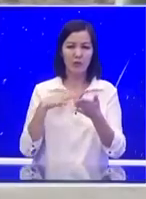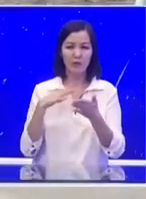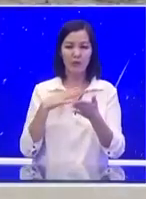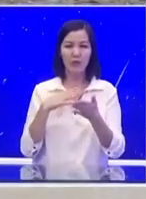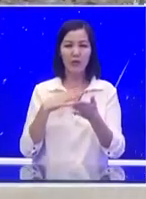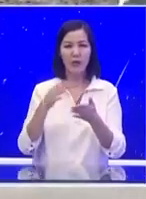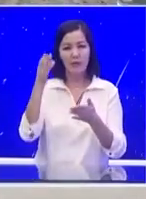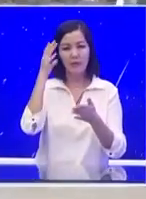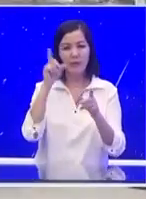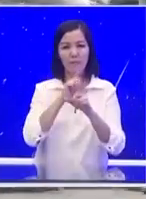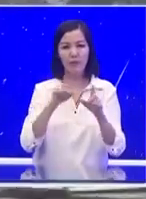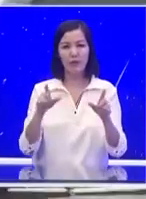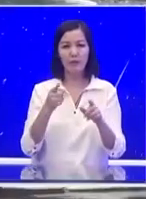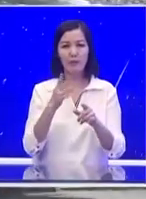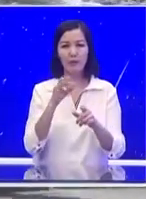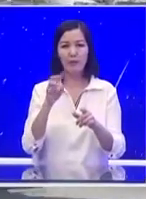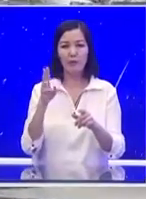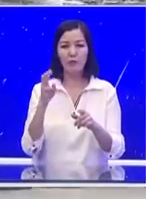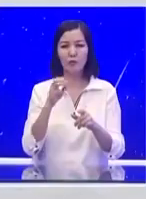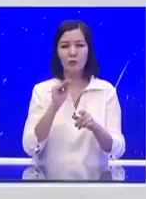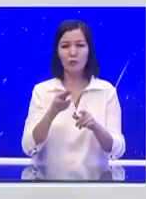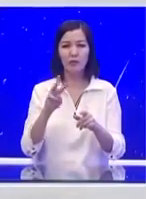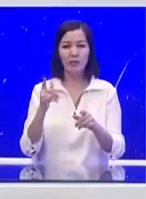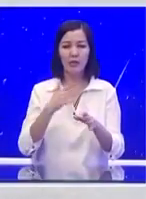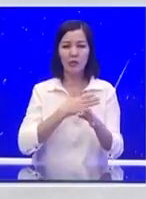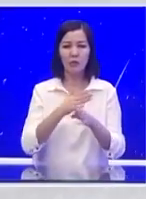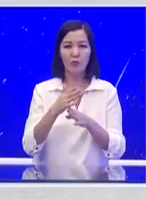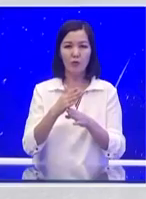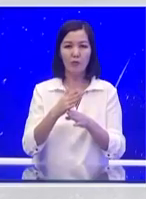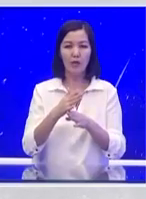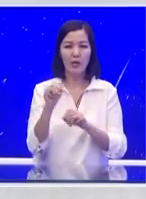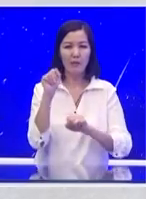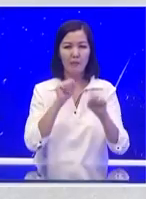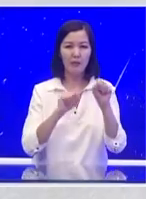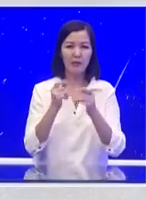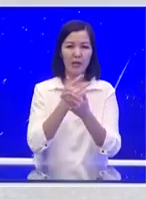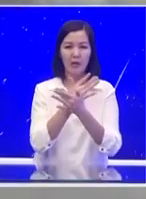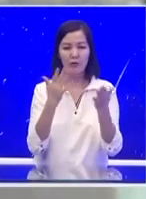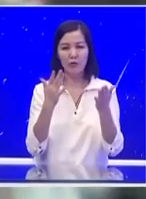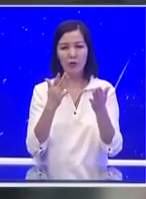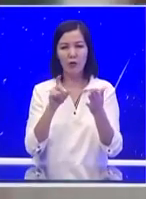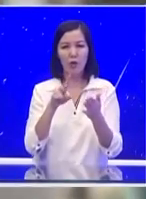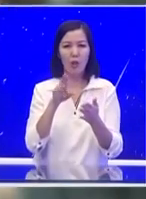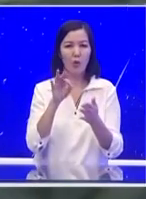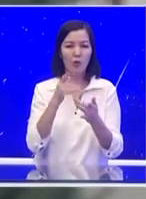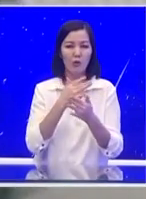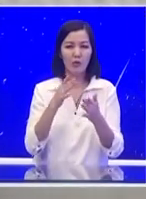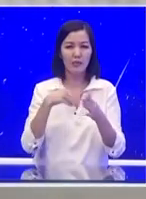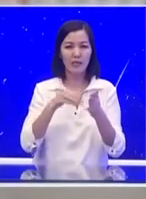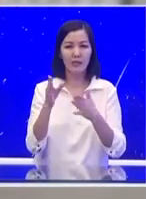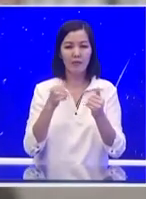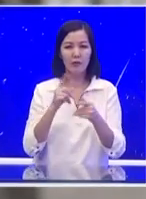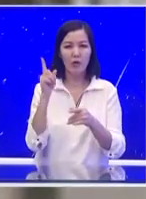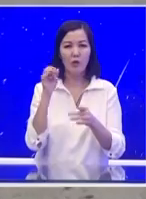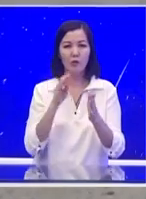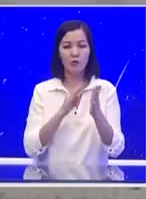Аудандық білім беру қорынан 1 миллион 300 теңге қаражат бөлініп, дезинфекциялық заттар сатып алынды. 40-та 398